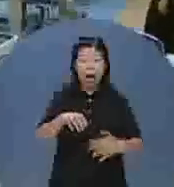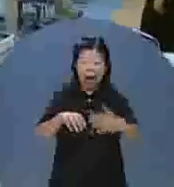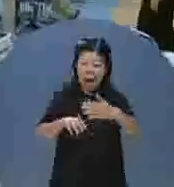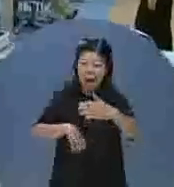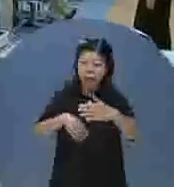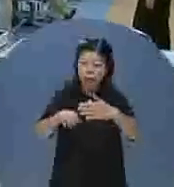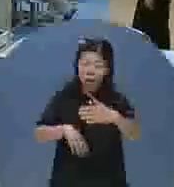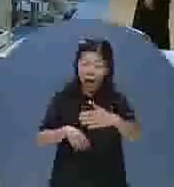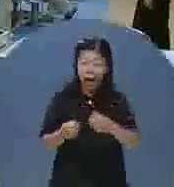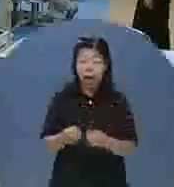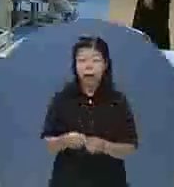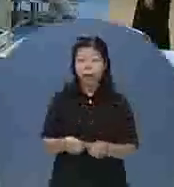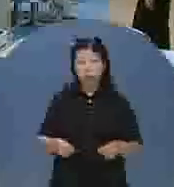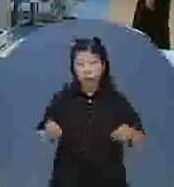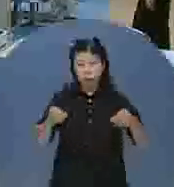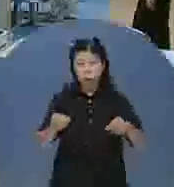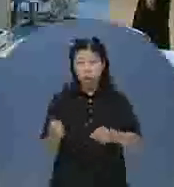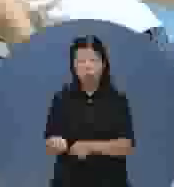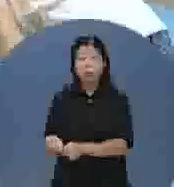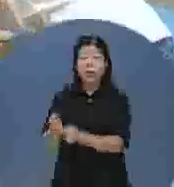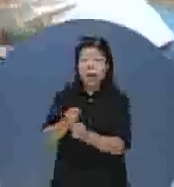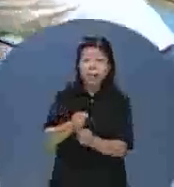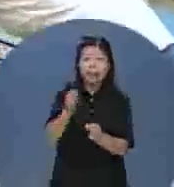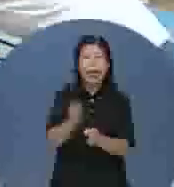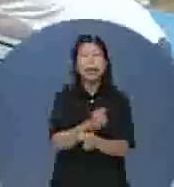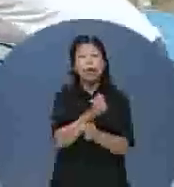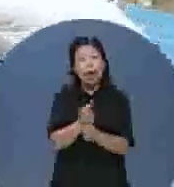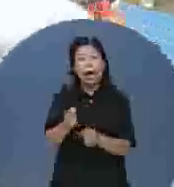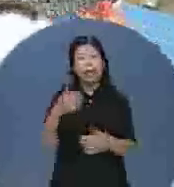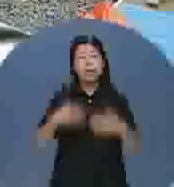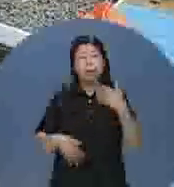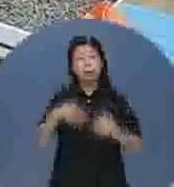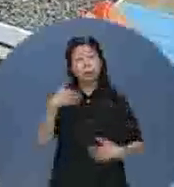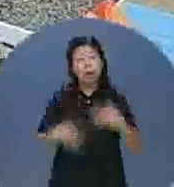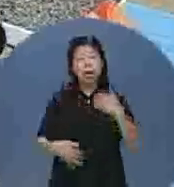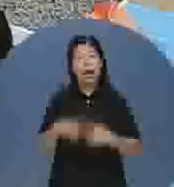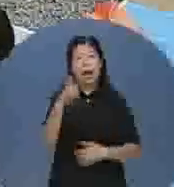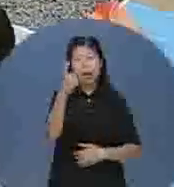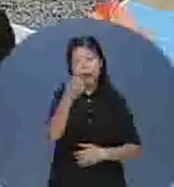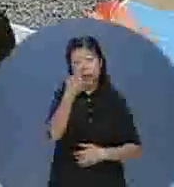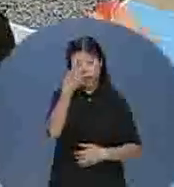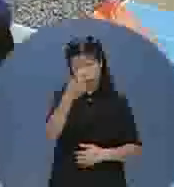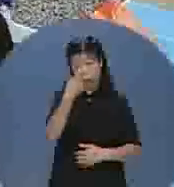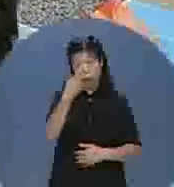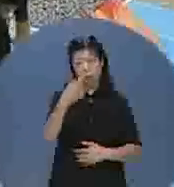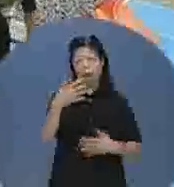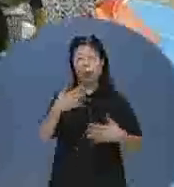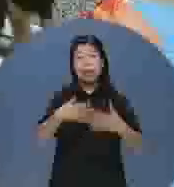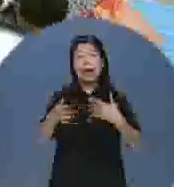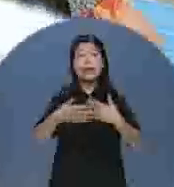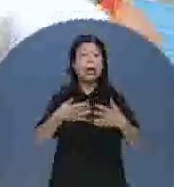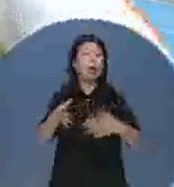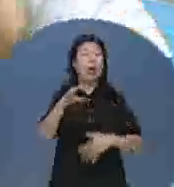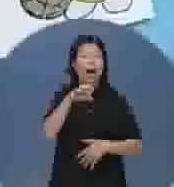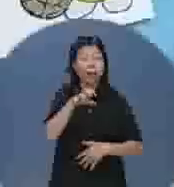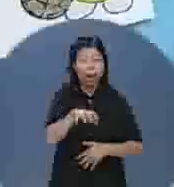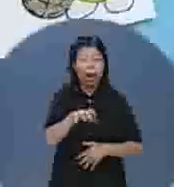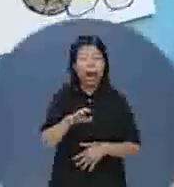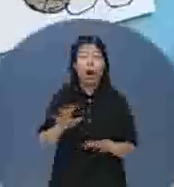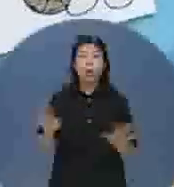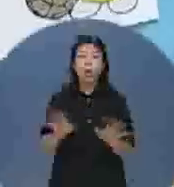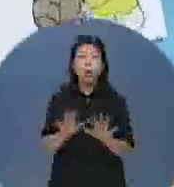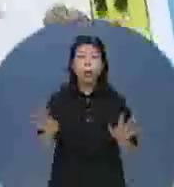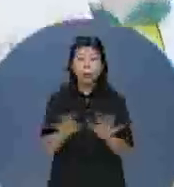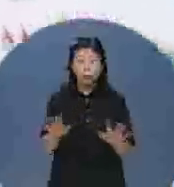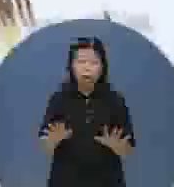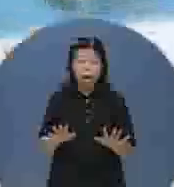土器の復元作業など楽しみながら学ぶことのできる体験コーナーが設けられ、子どもたちは実際に